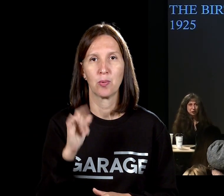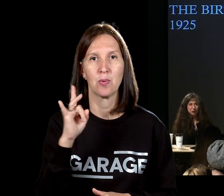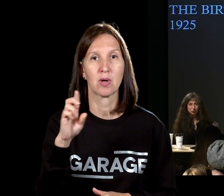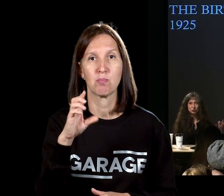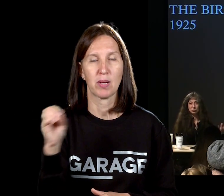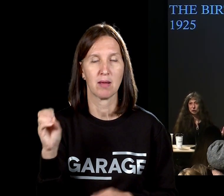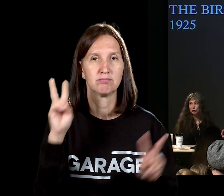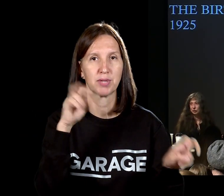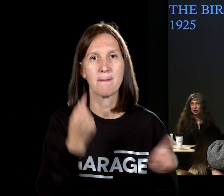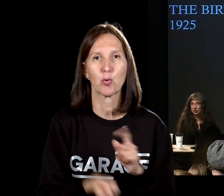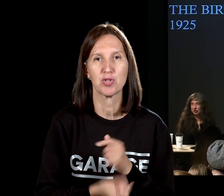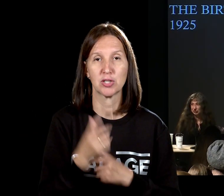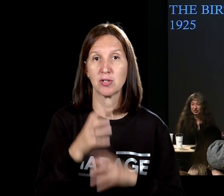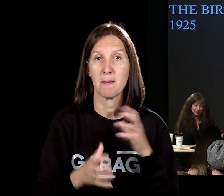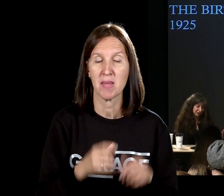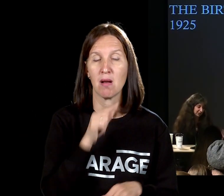в котором